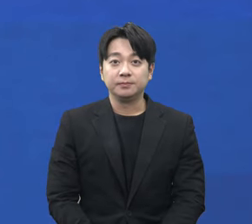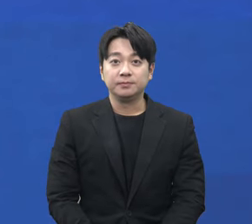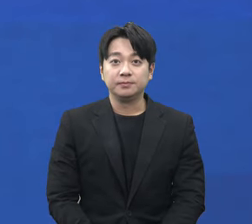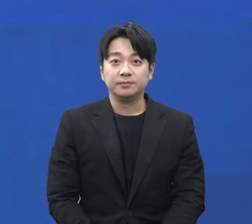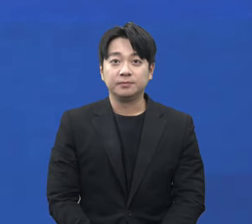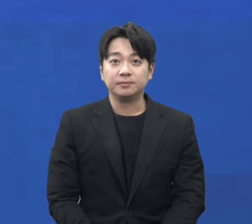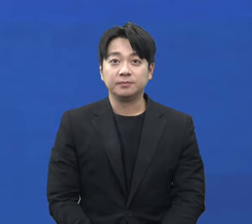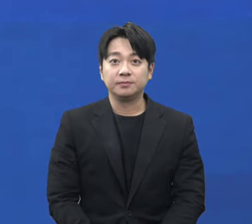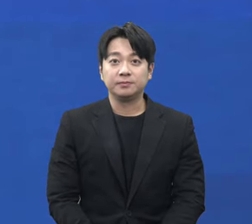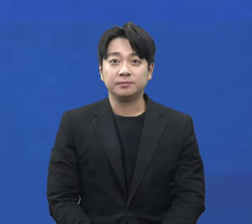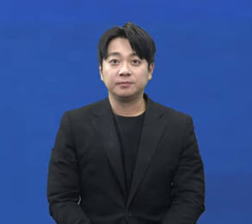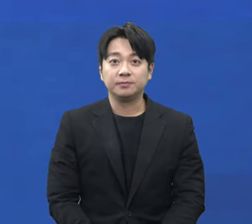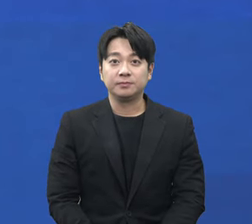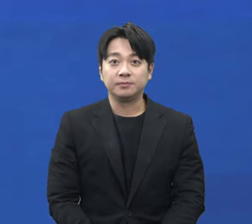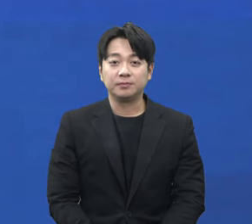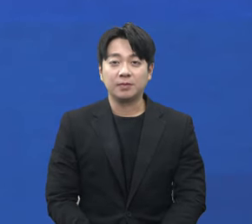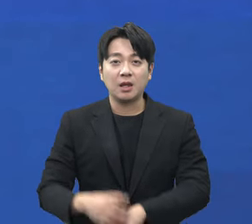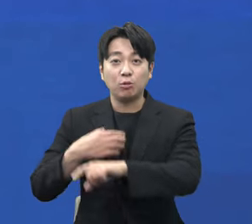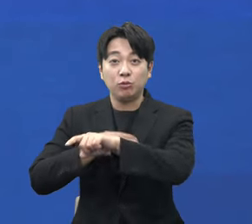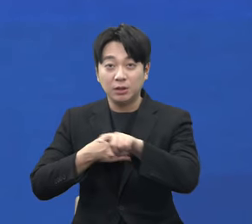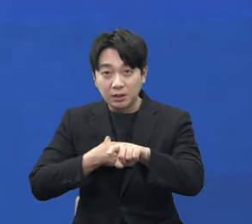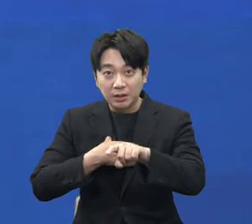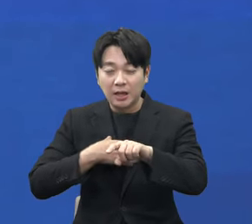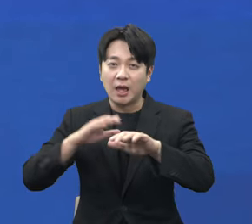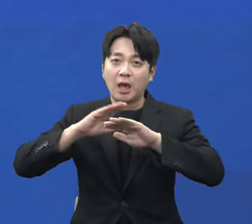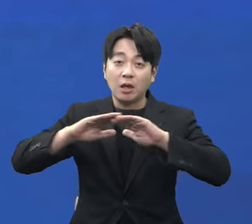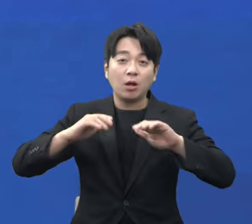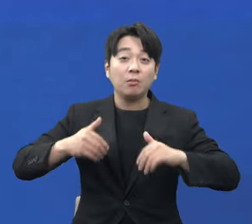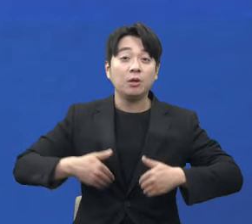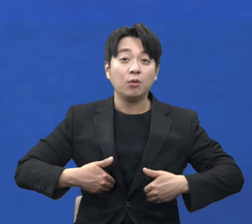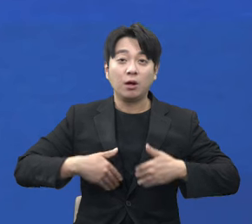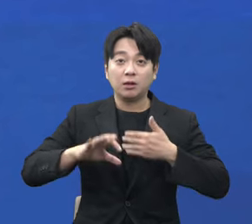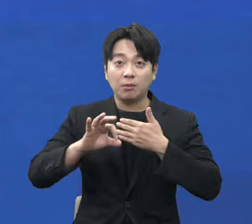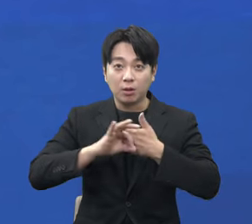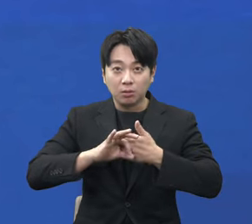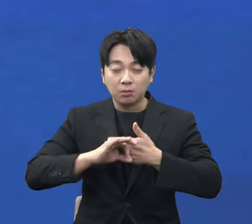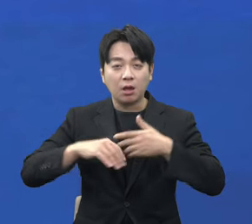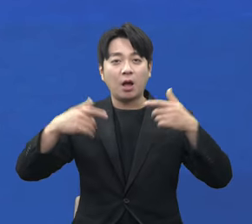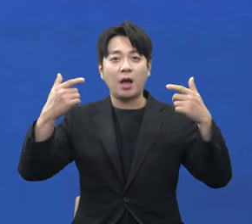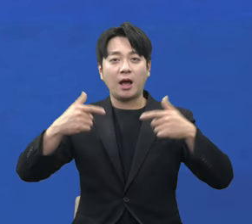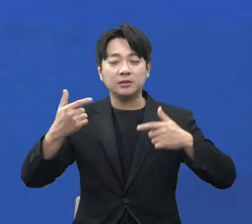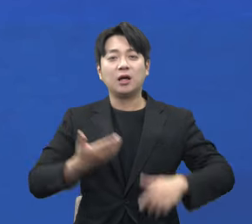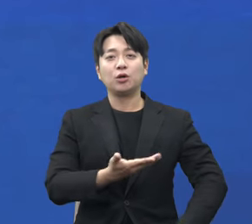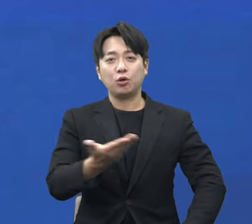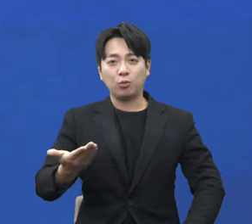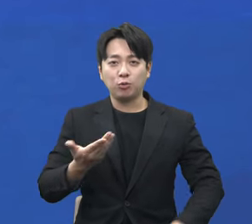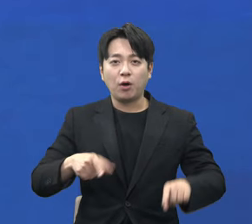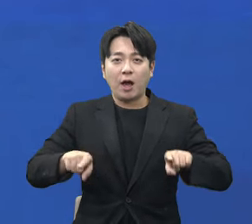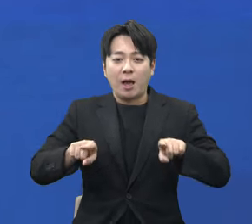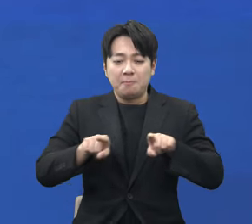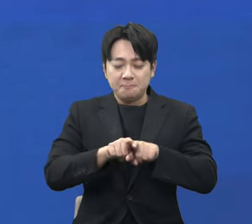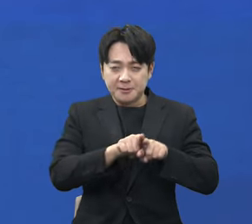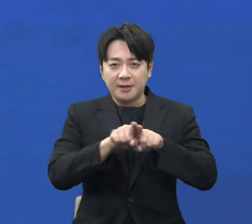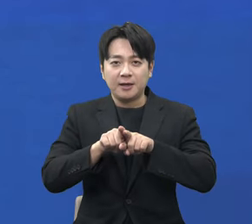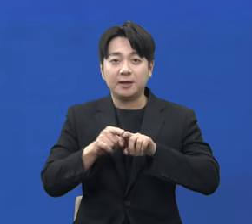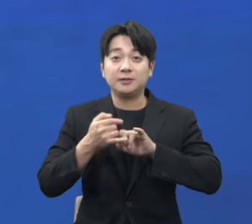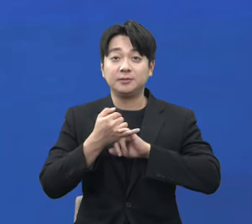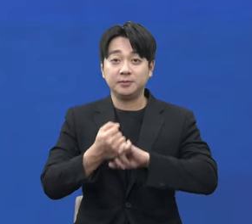함께 이겨내야 할 문제가 있다면 언제든지 여러분과 함께